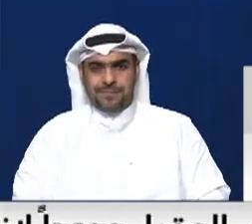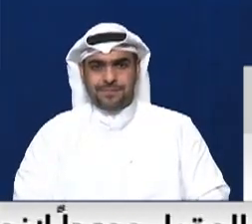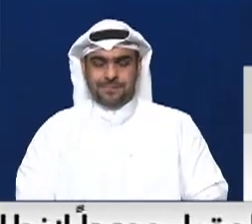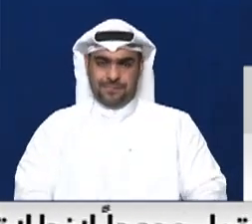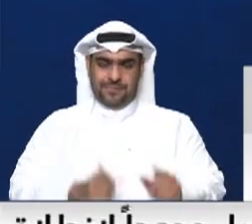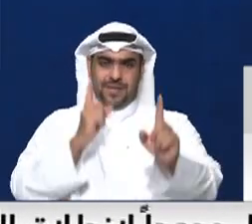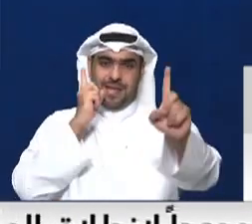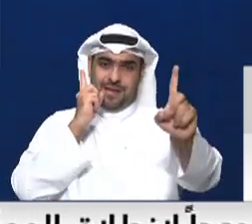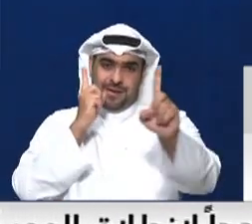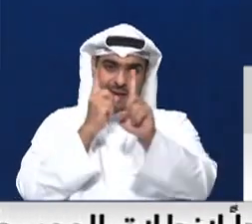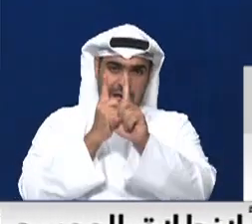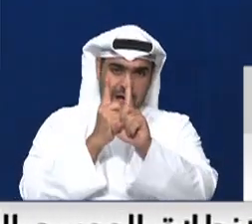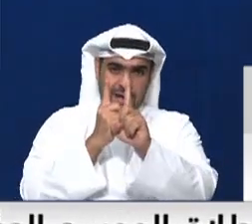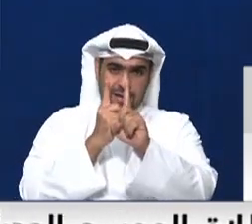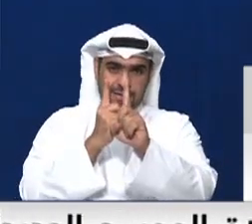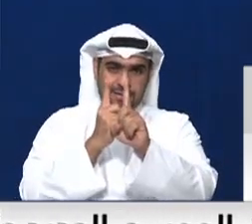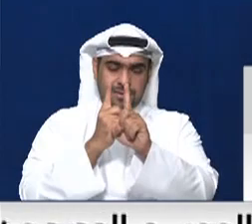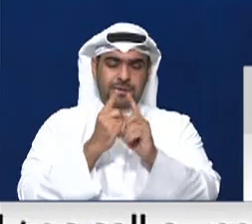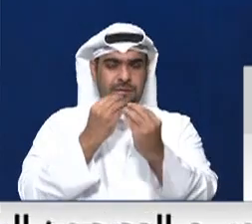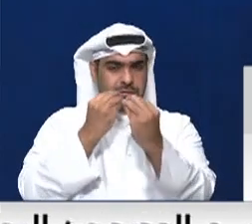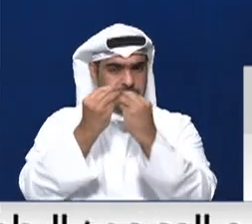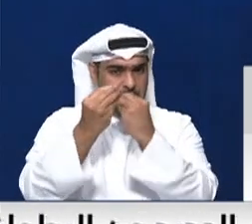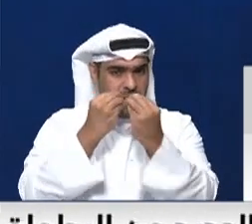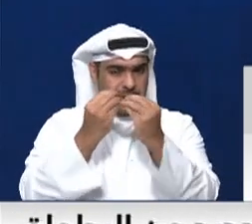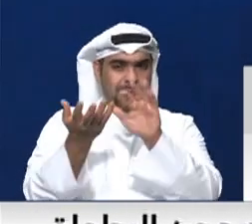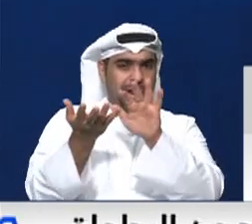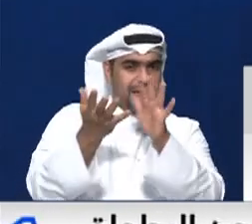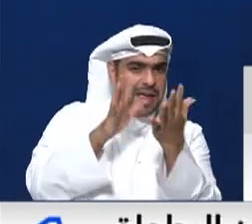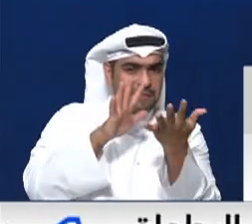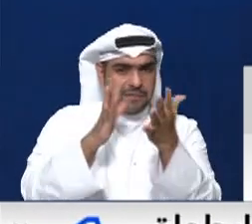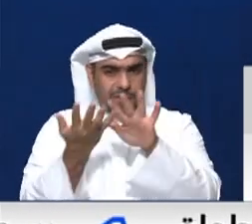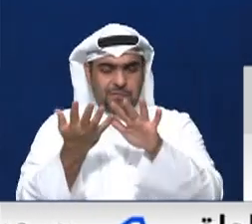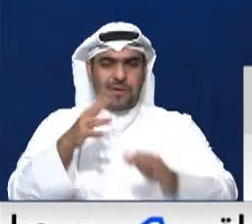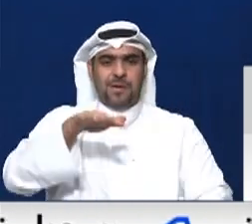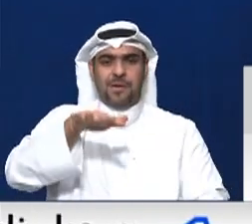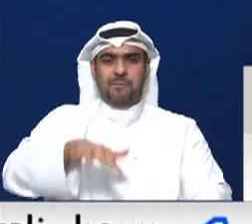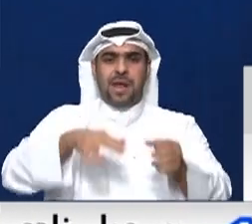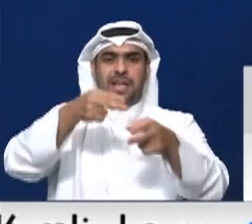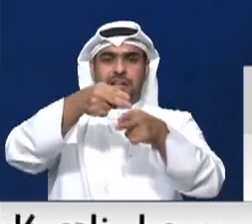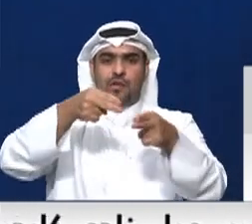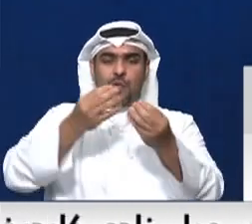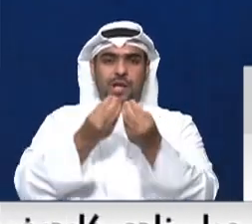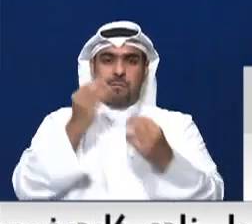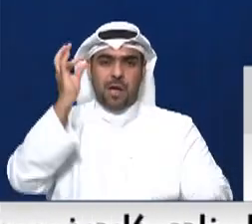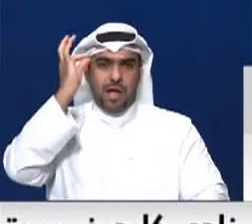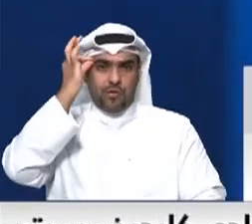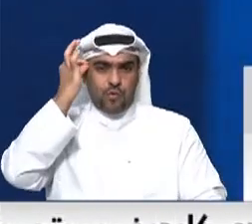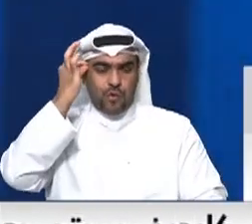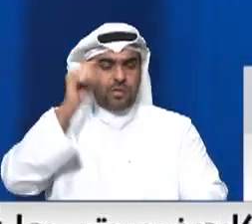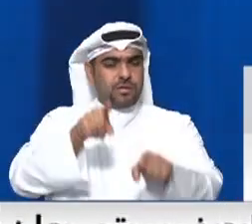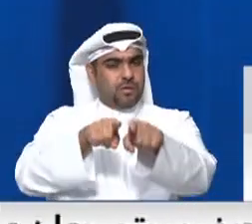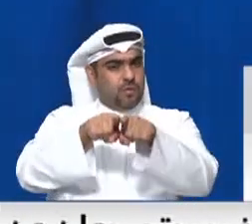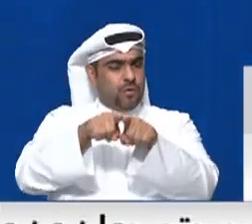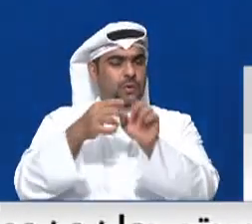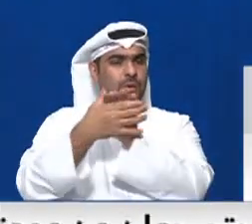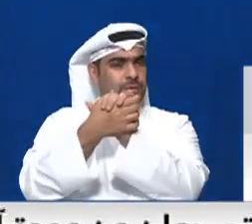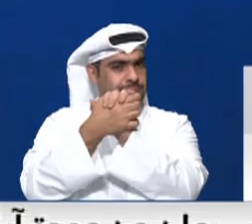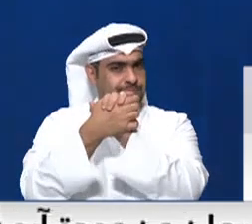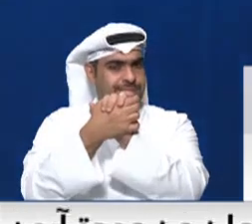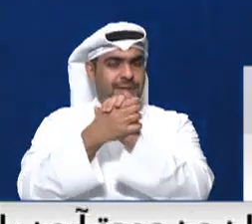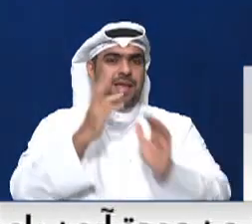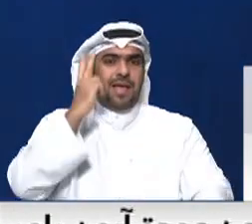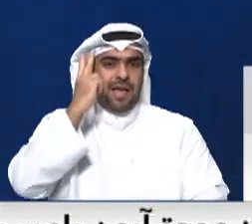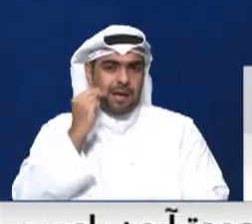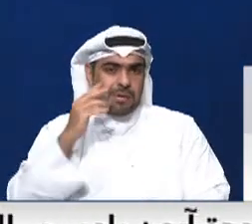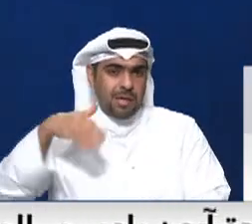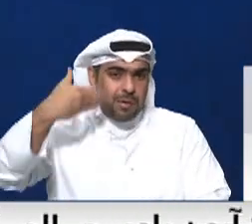اللقاء بحث العلاقات الثنائية الوثيقة التي تربط دولة الكويت والجمهورية التونسية الشقيقة وسبل